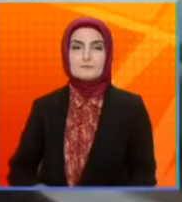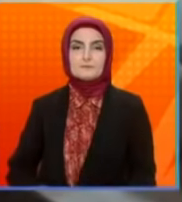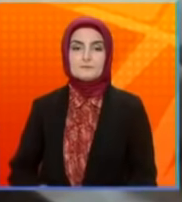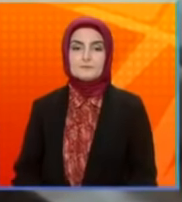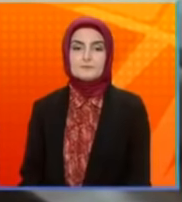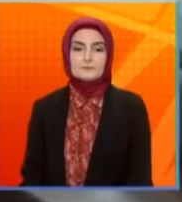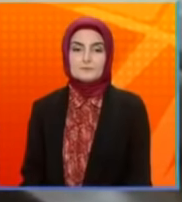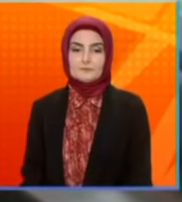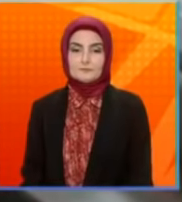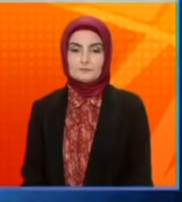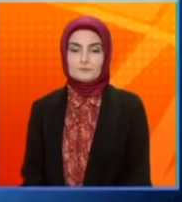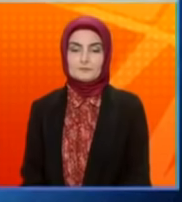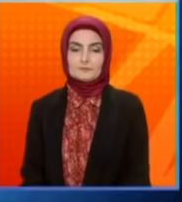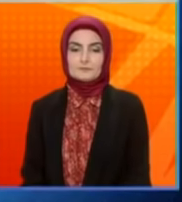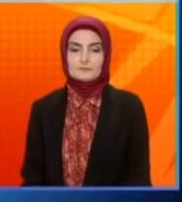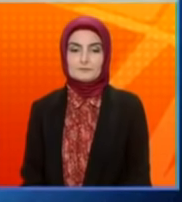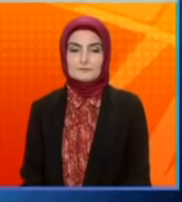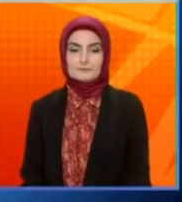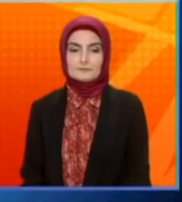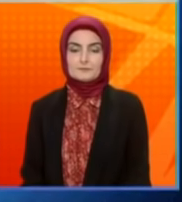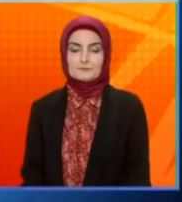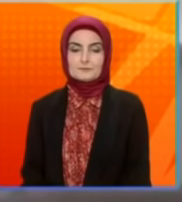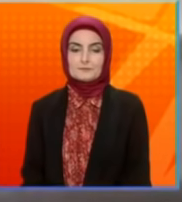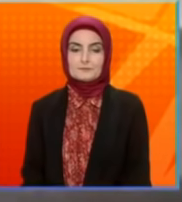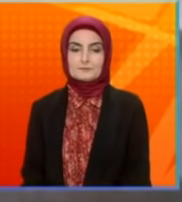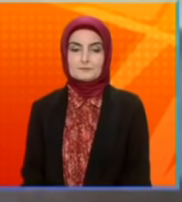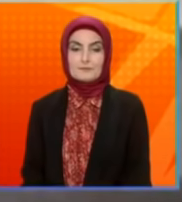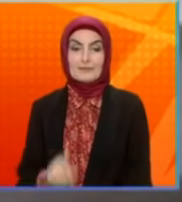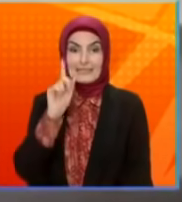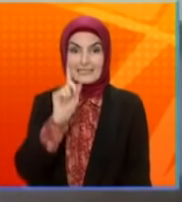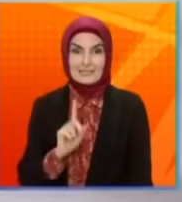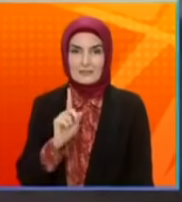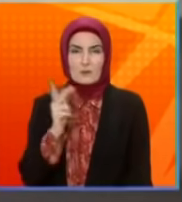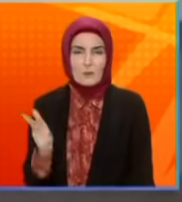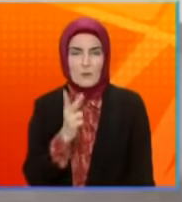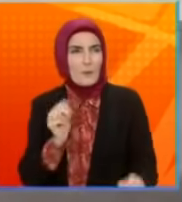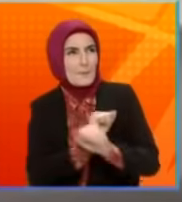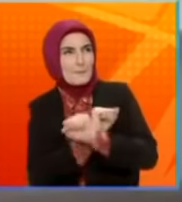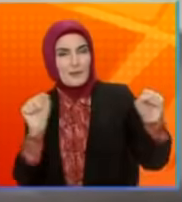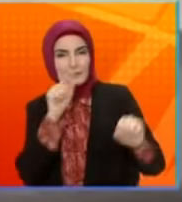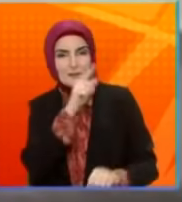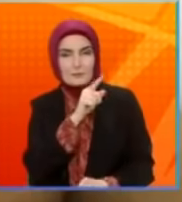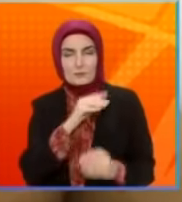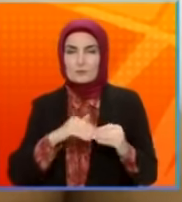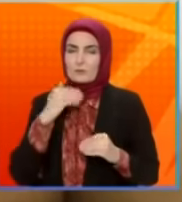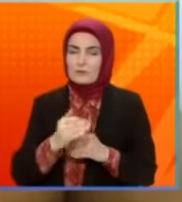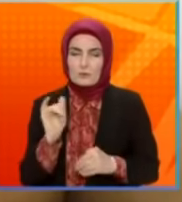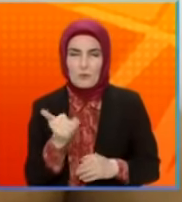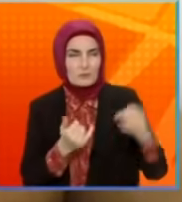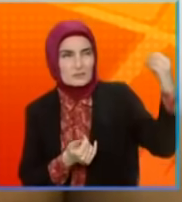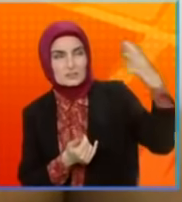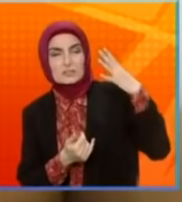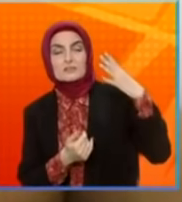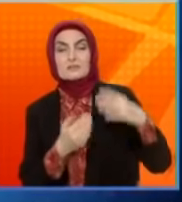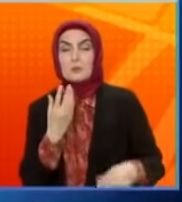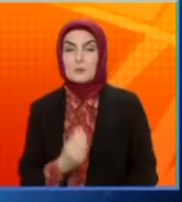Başımı çevirdim, baktım yukarıdan aşağıya doğru bir alev topu geldi. Önce şiddetli bir patlama, ardından yoğun ışık. 8.30